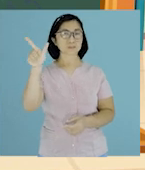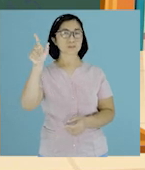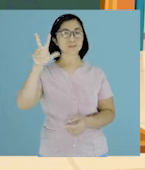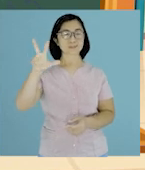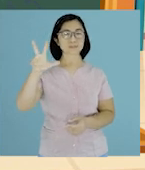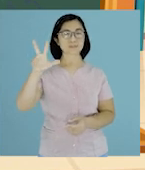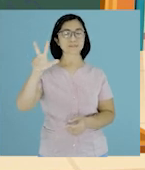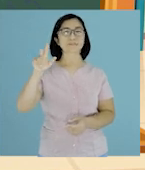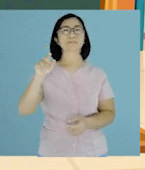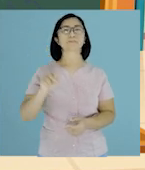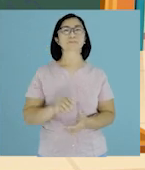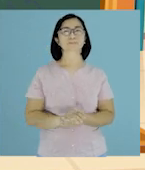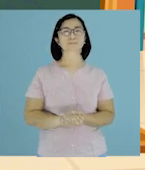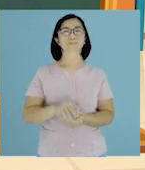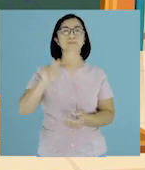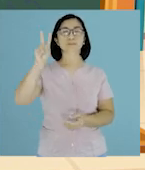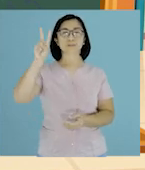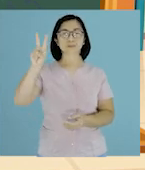423,